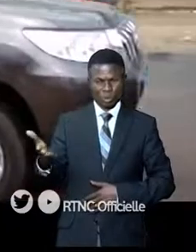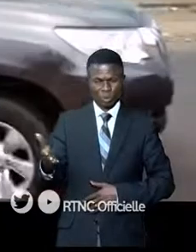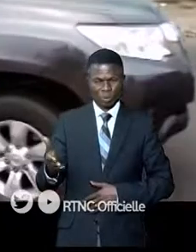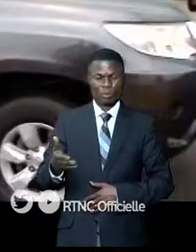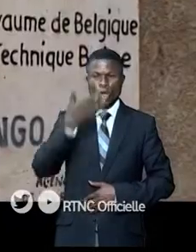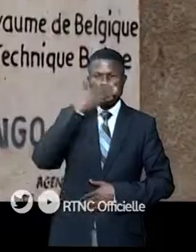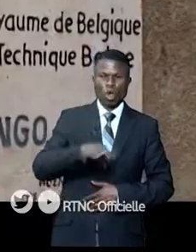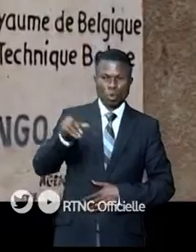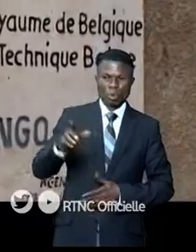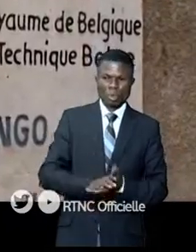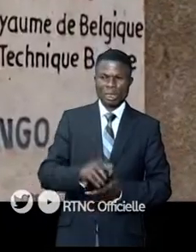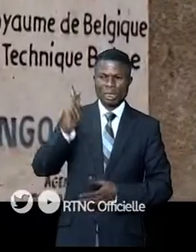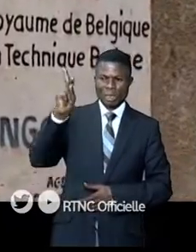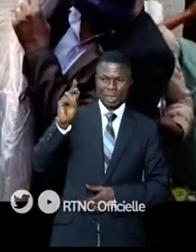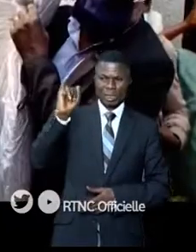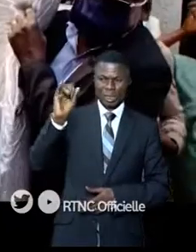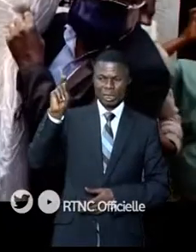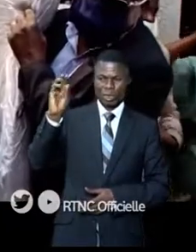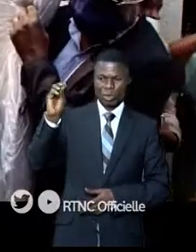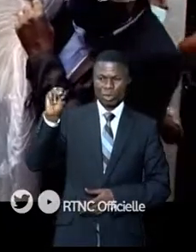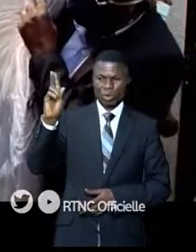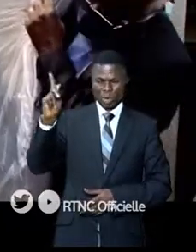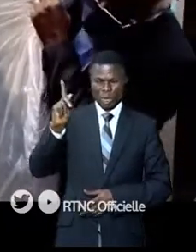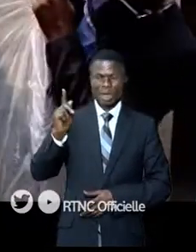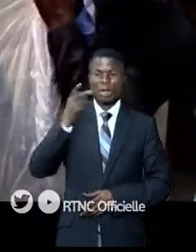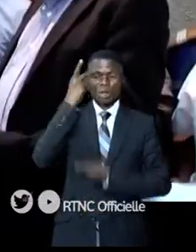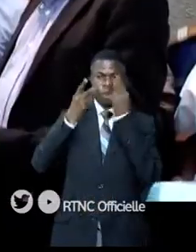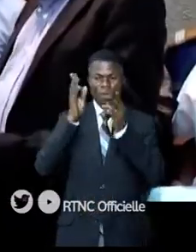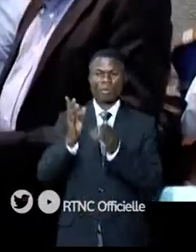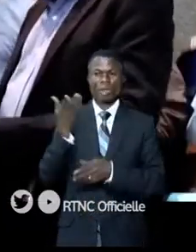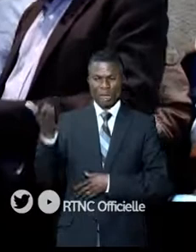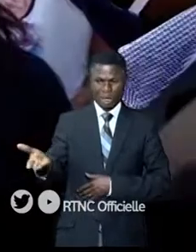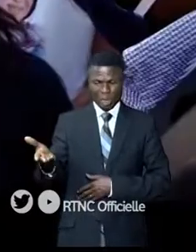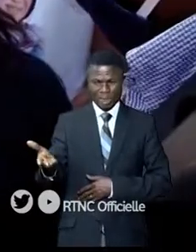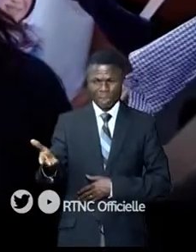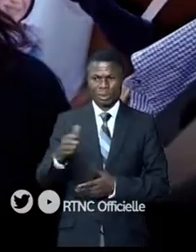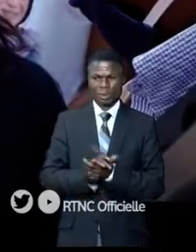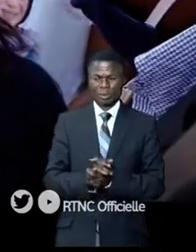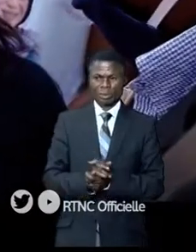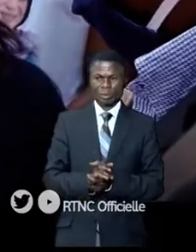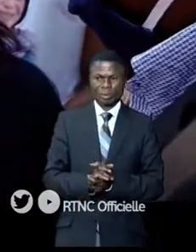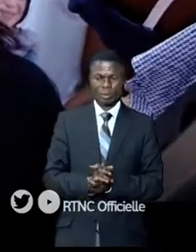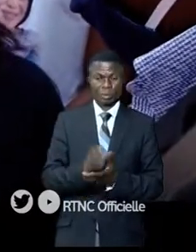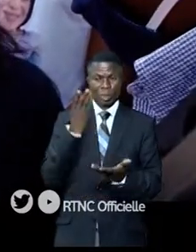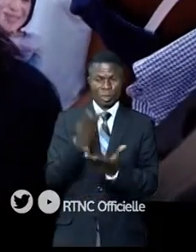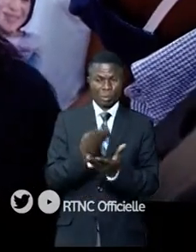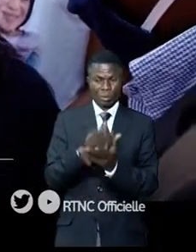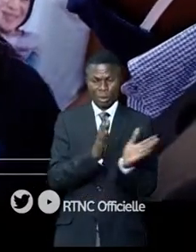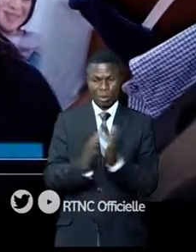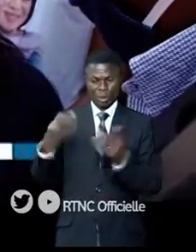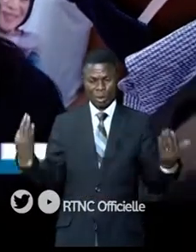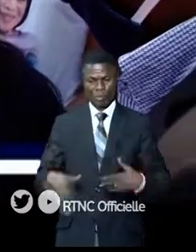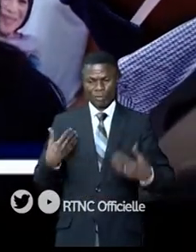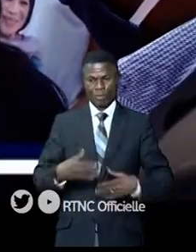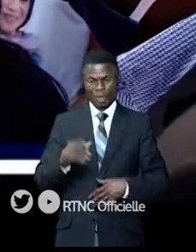de santé de Kikonka a reçu également la visite du Dirkaba du chef de l'État. Le budget qui était prévu pour les festivités du 30